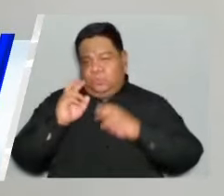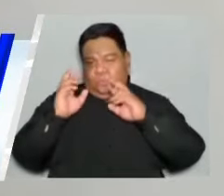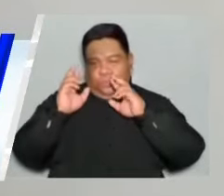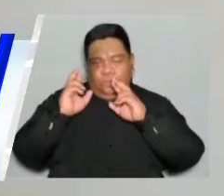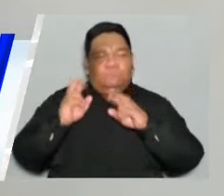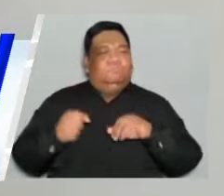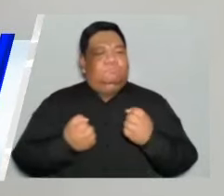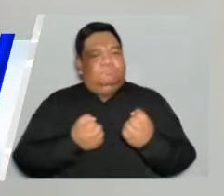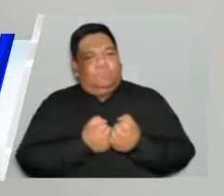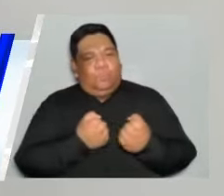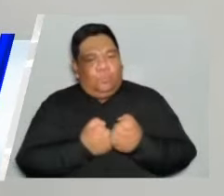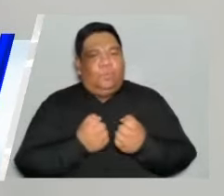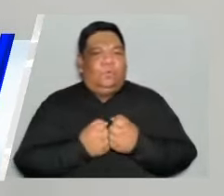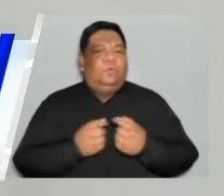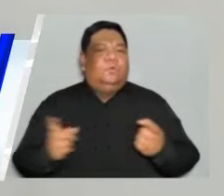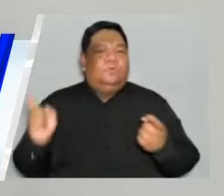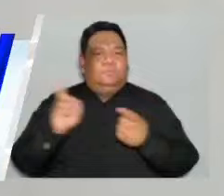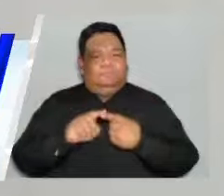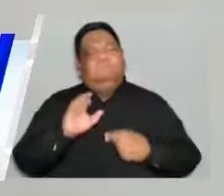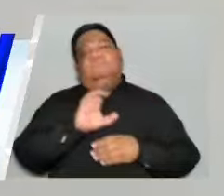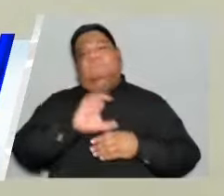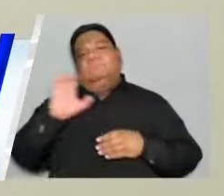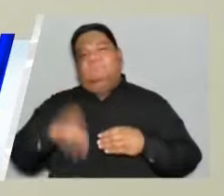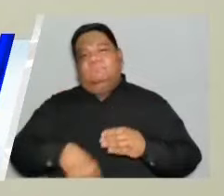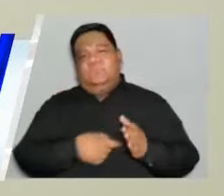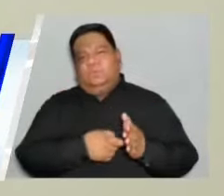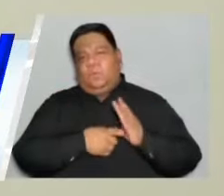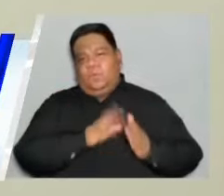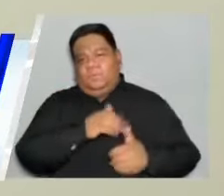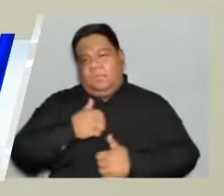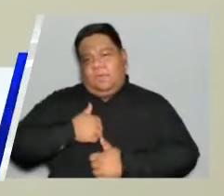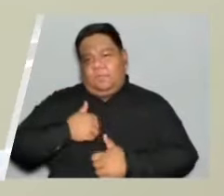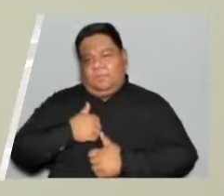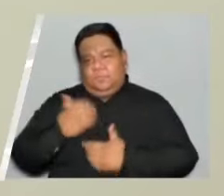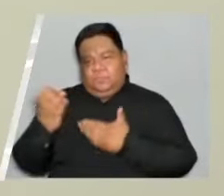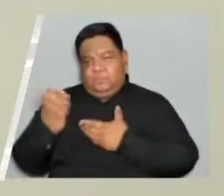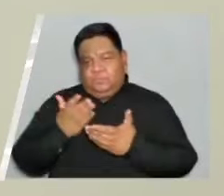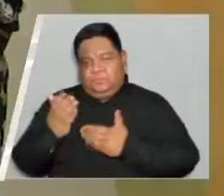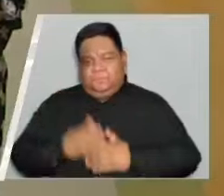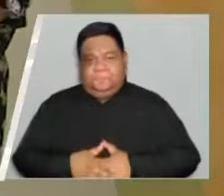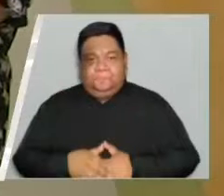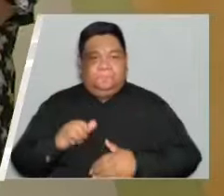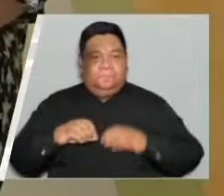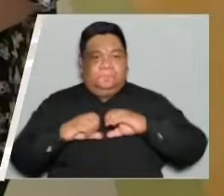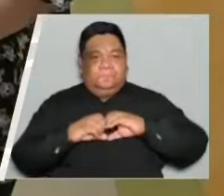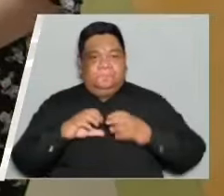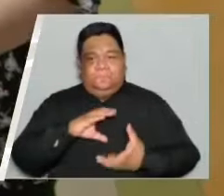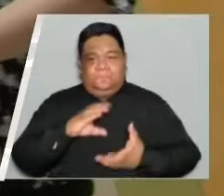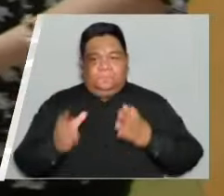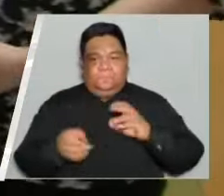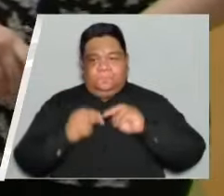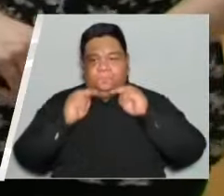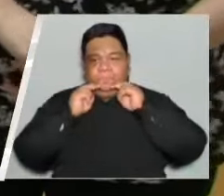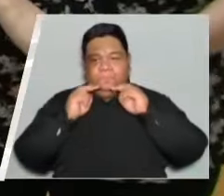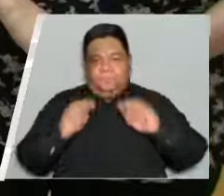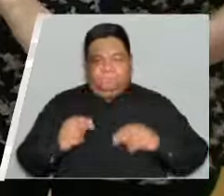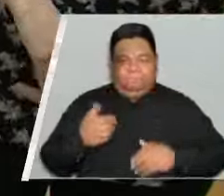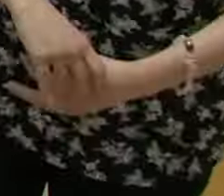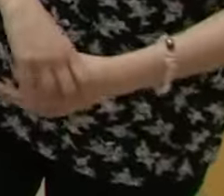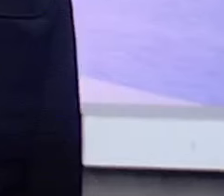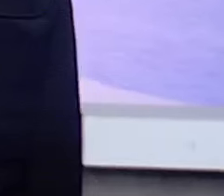hanggang matapos ang mandatory service ng singer. Para sa GMA Integrated News, Nelson Canlas ang inyong